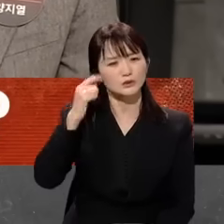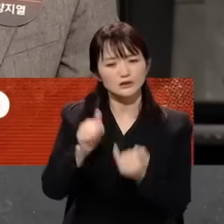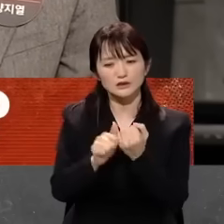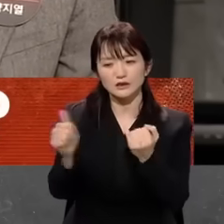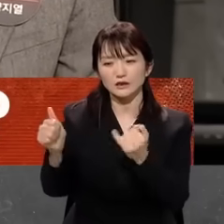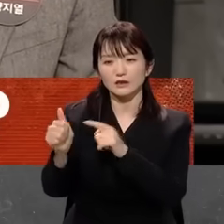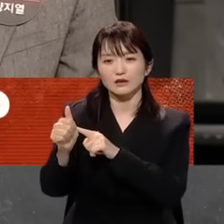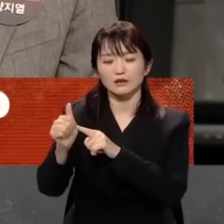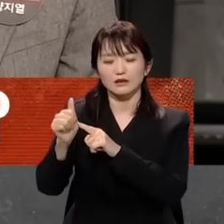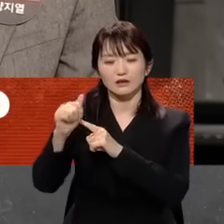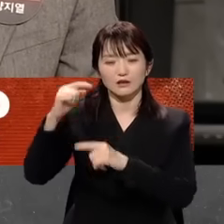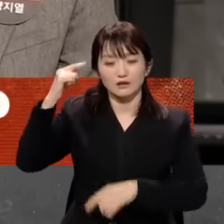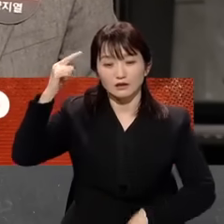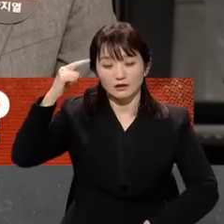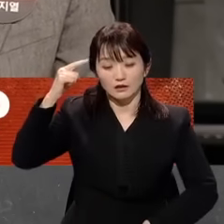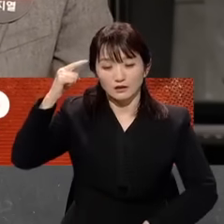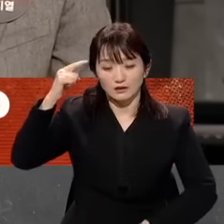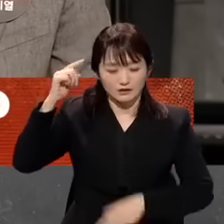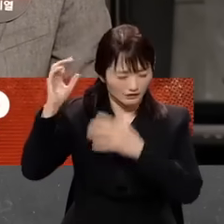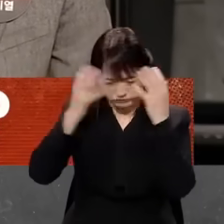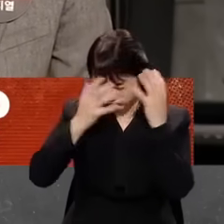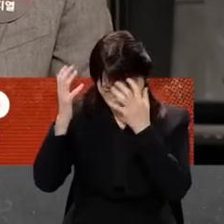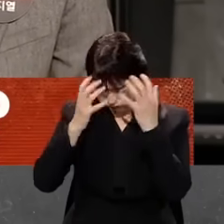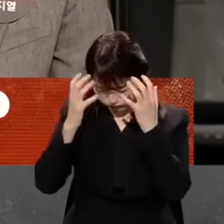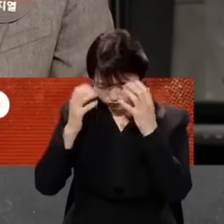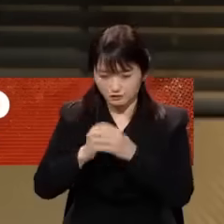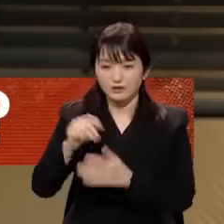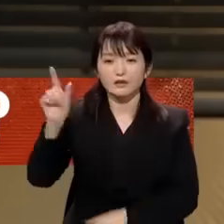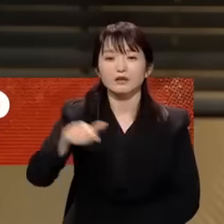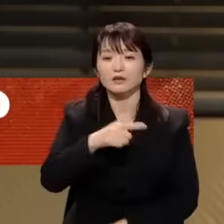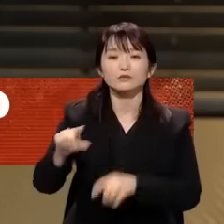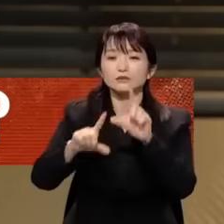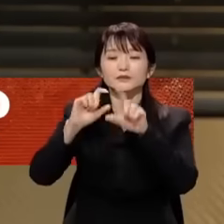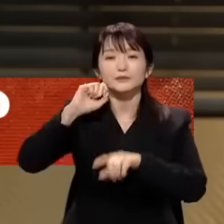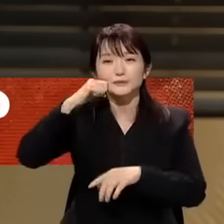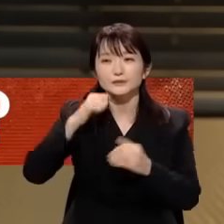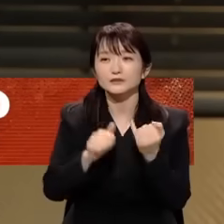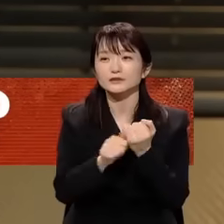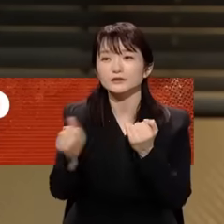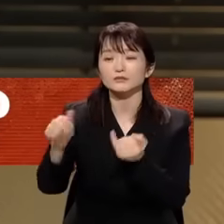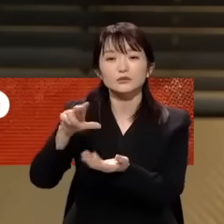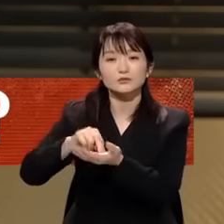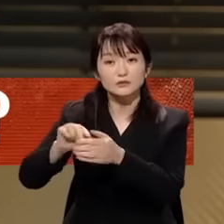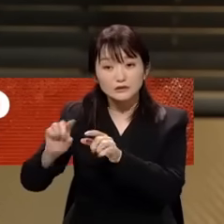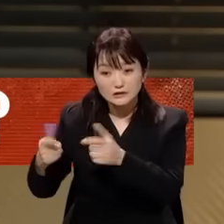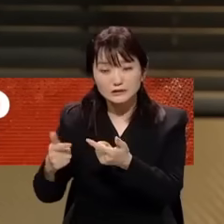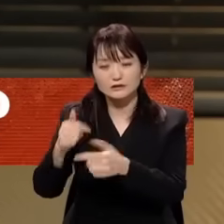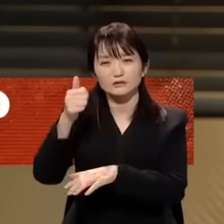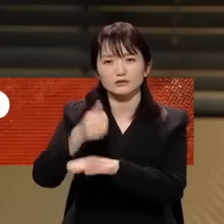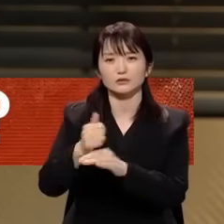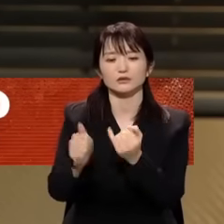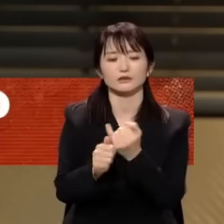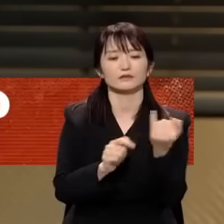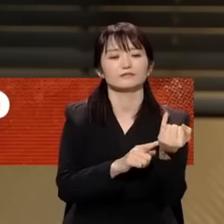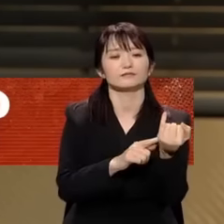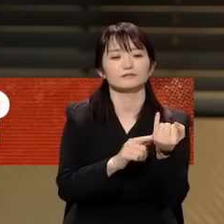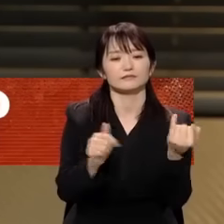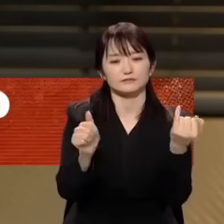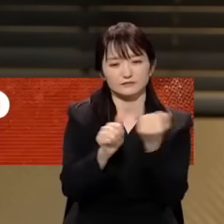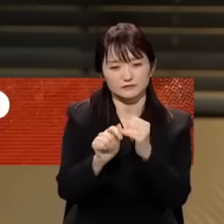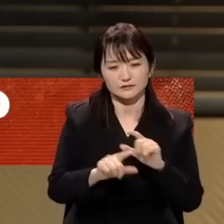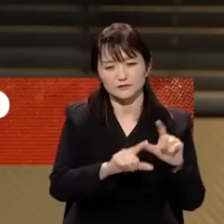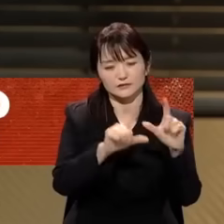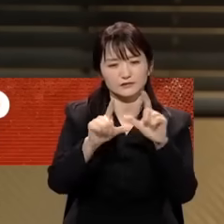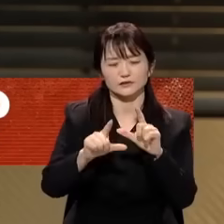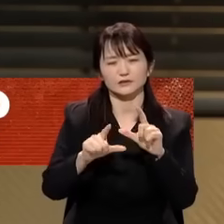하루하루 타는데 이거 지옥이 아아 그러면 결국은이 남편에게 문제가 되는게 아니라 결국이 아내 스스로 결혼생활에 무덤을 파는